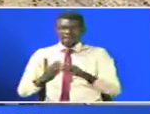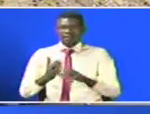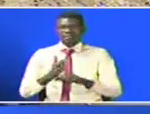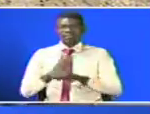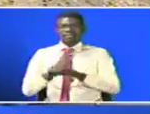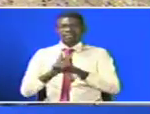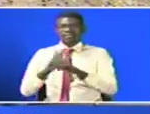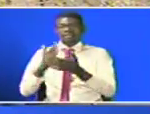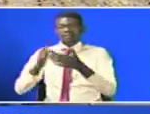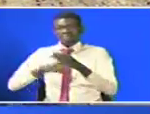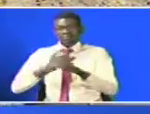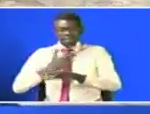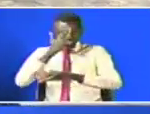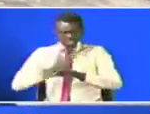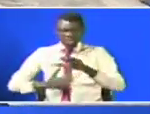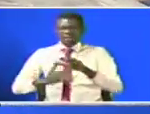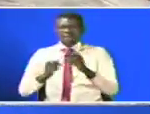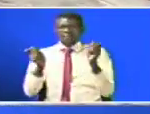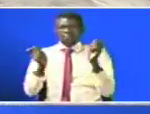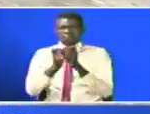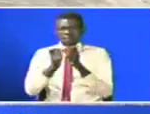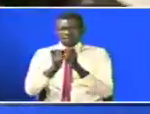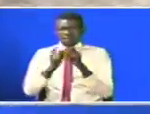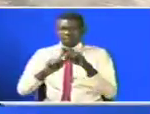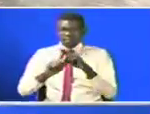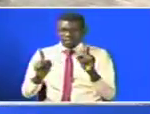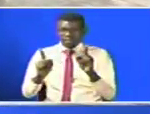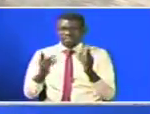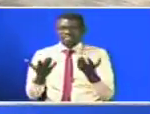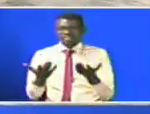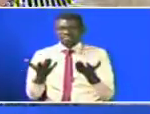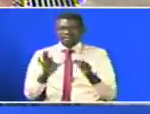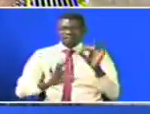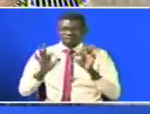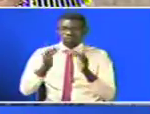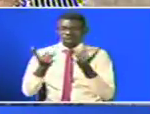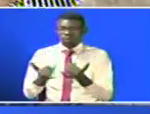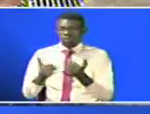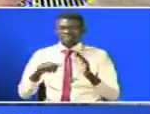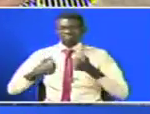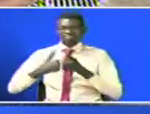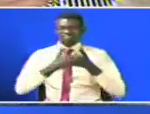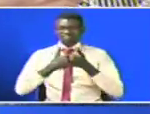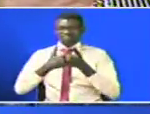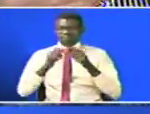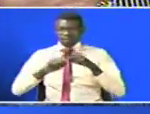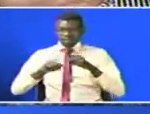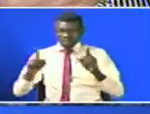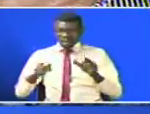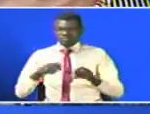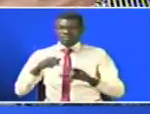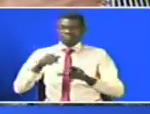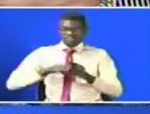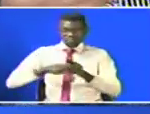na kuja na kukata. Mbali na majeraha, bidhaa za kisasa humtia tumbo joto, ila anasema bidhaa zake hazina